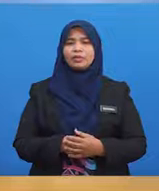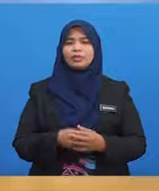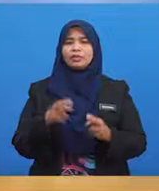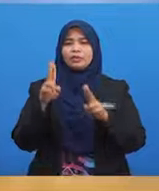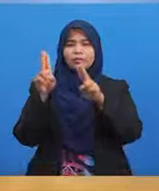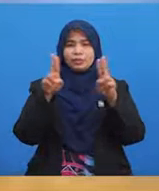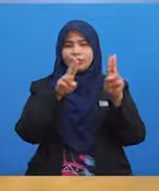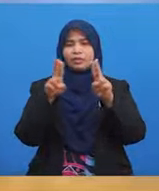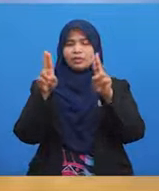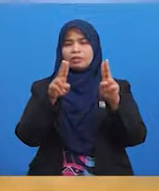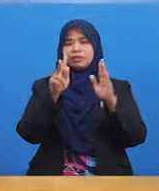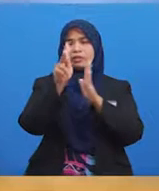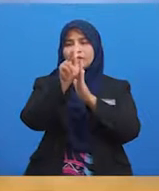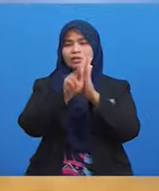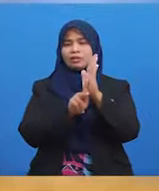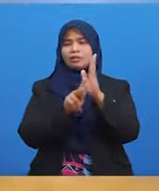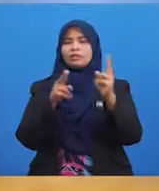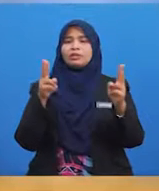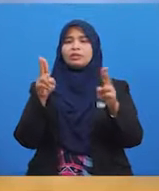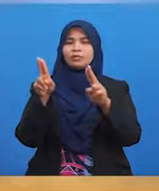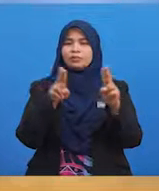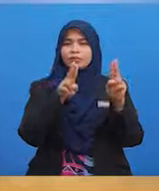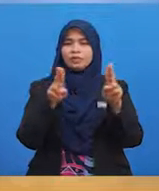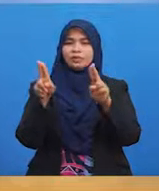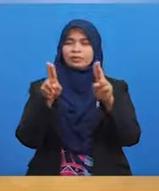Udara, ke, udara.